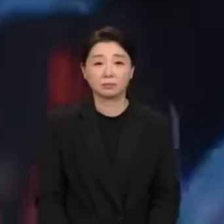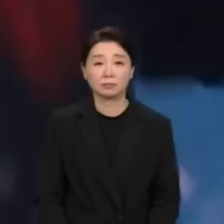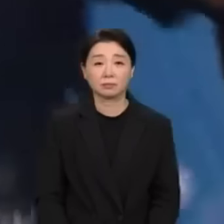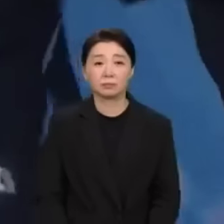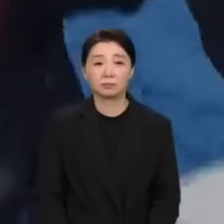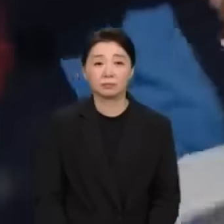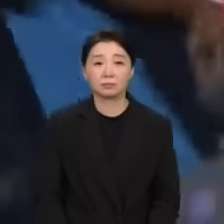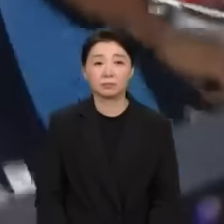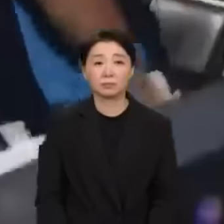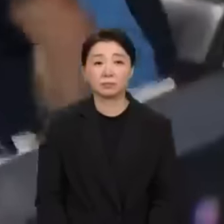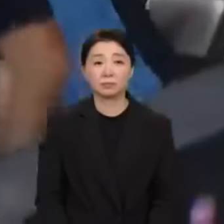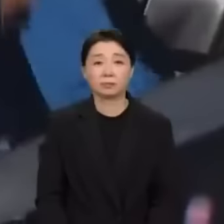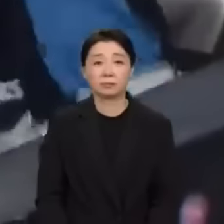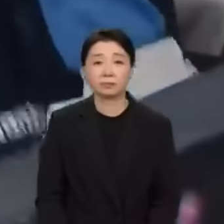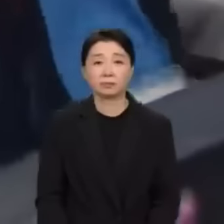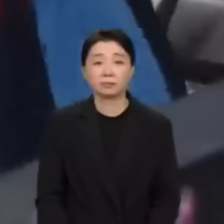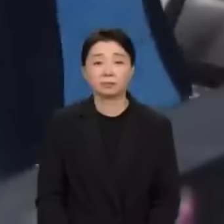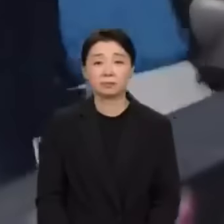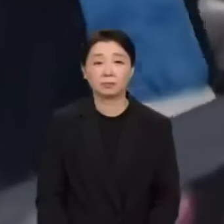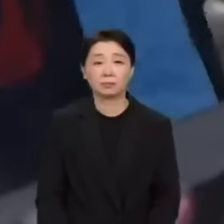JTBC 오선민입니다.